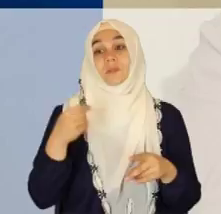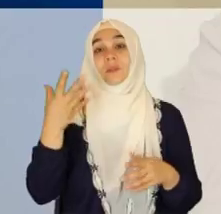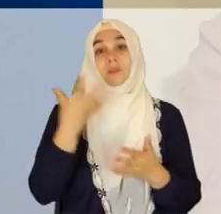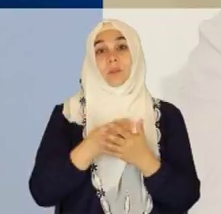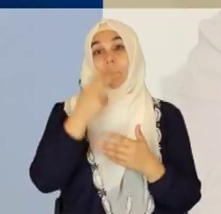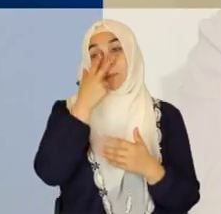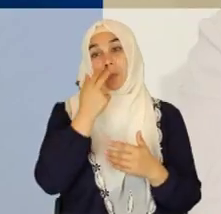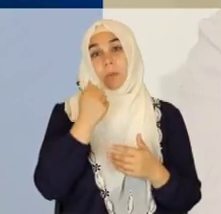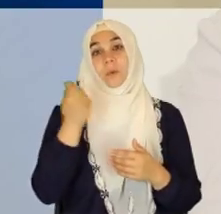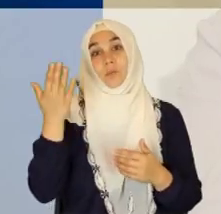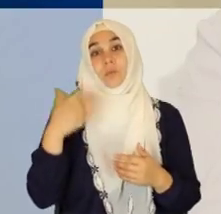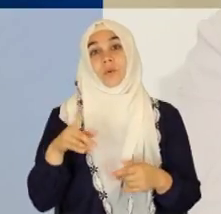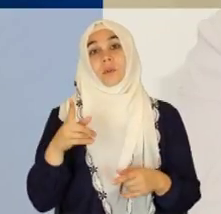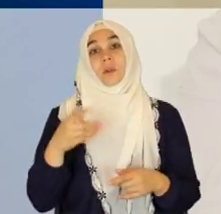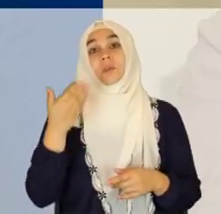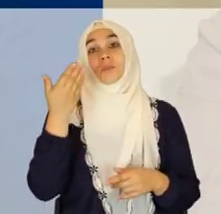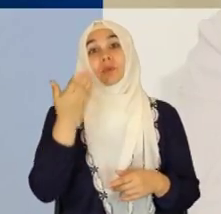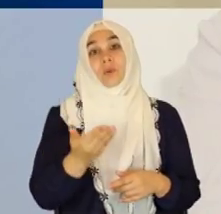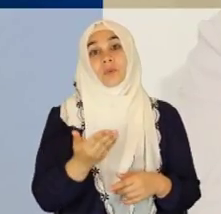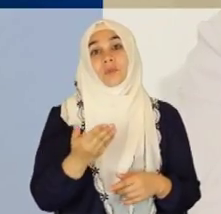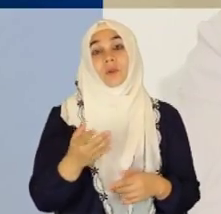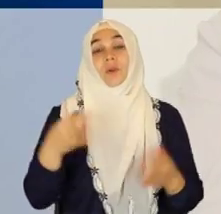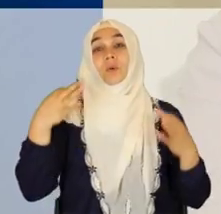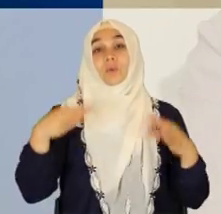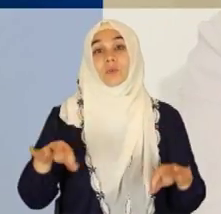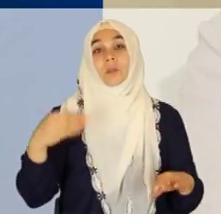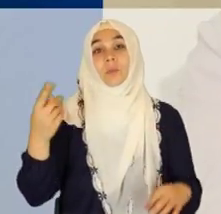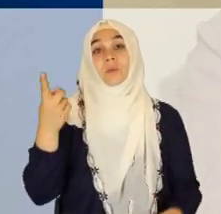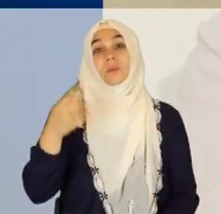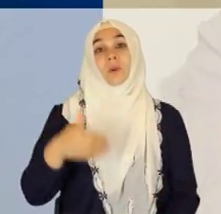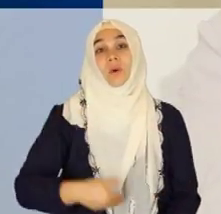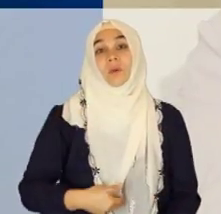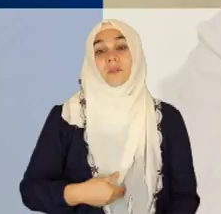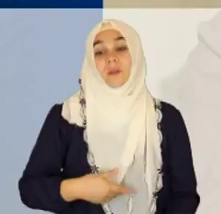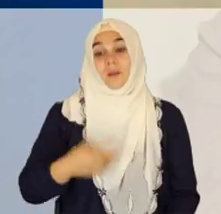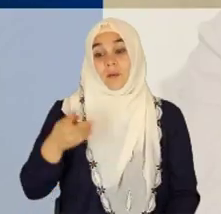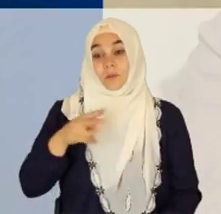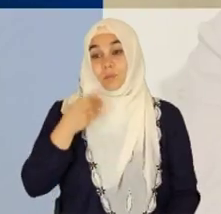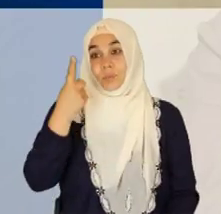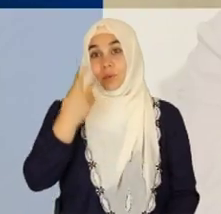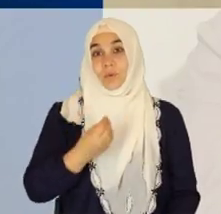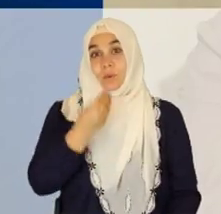oldi. So'rashga ruxsat, bir qorin to'yg'izishga so'rashga.